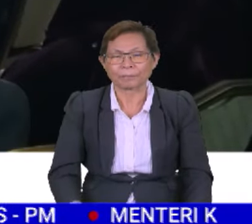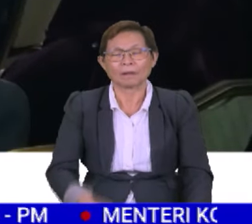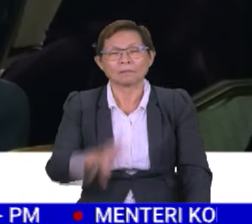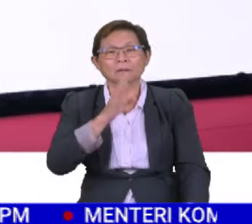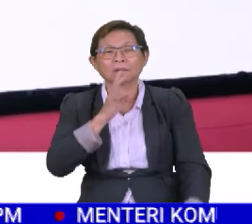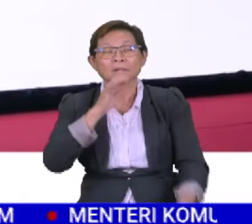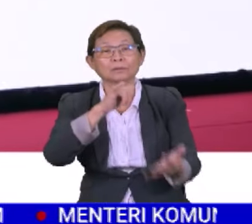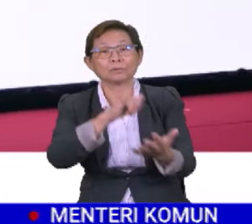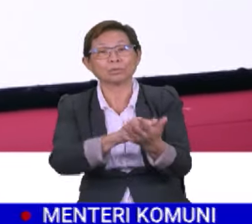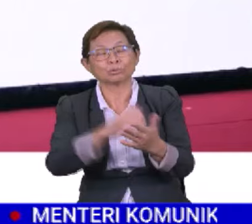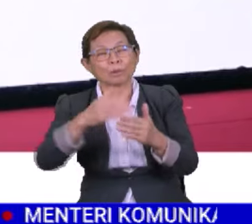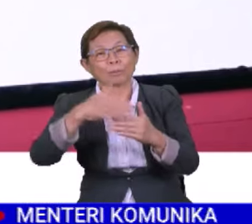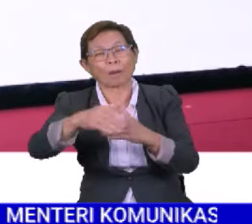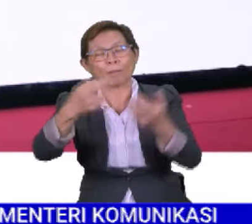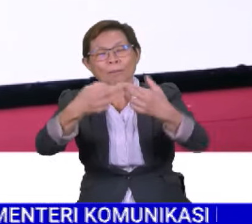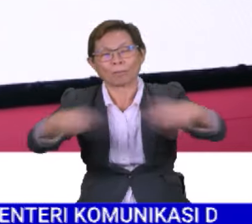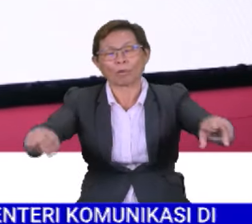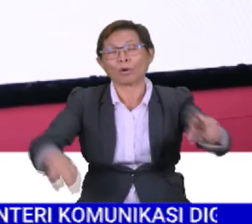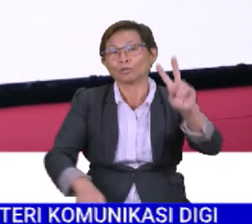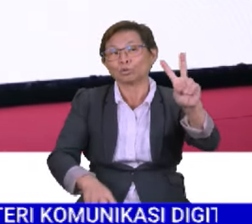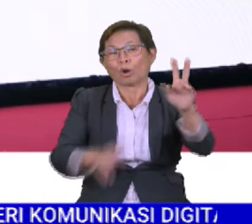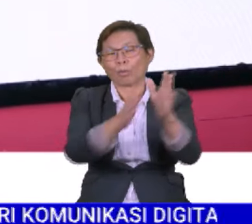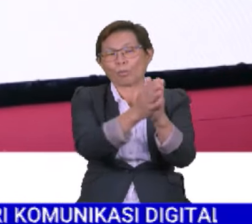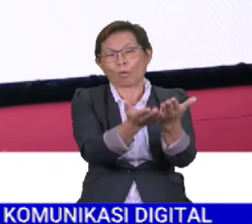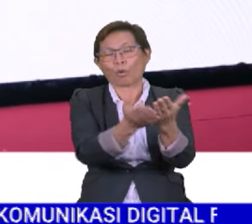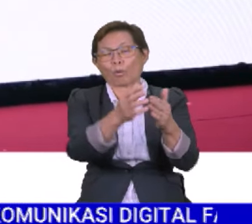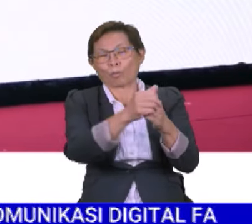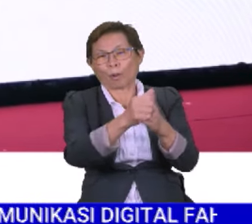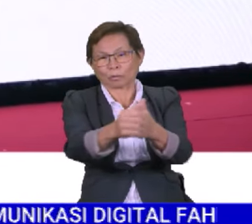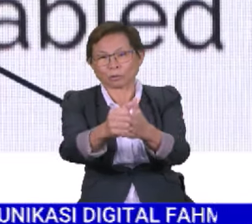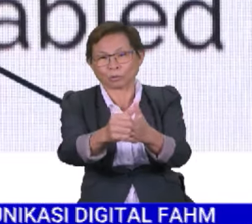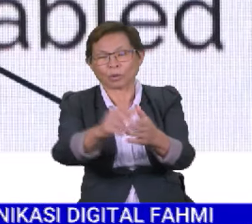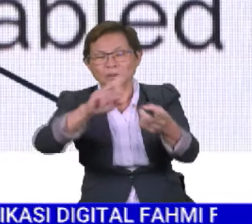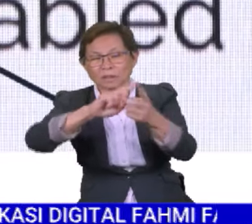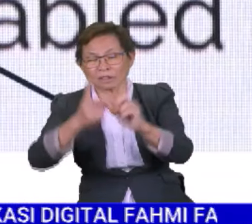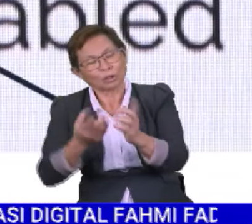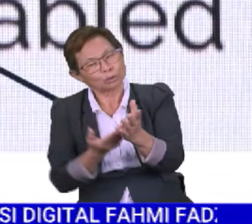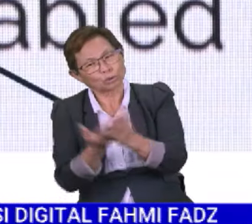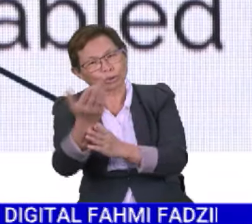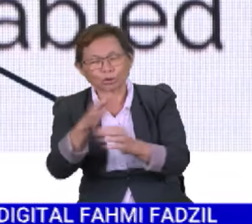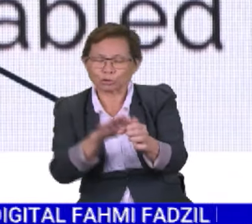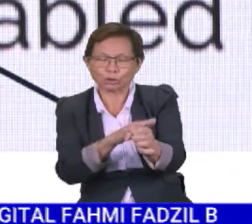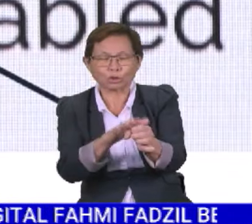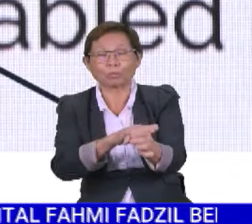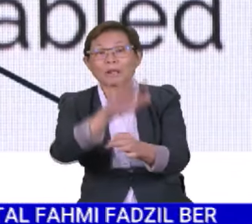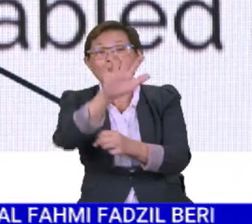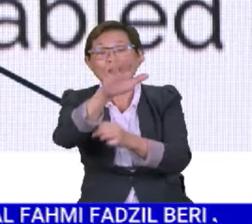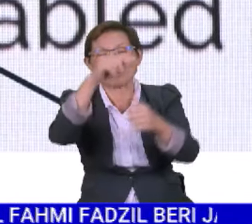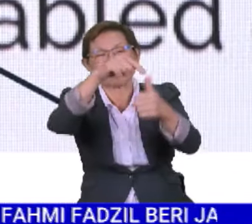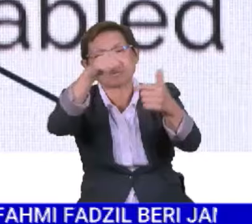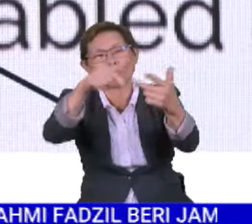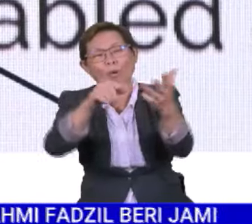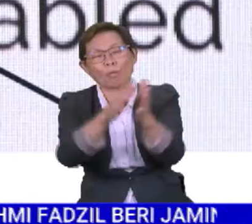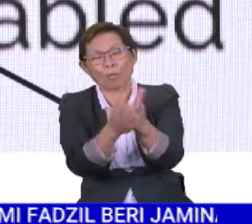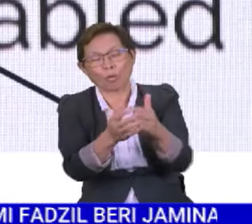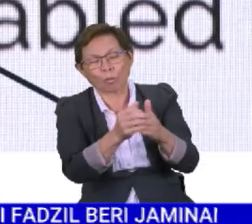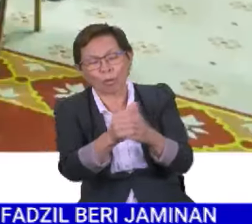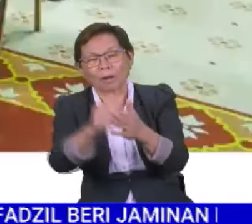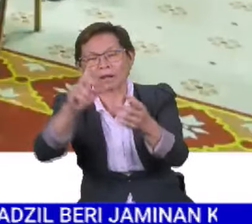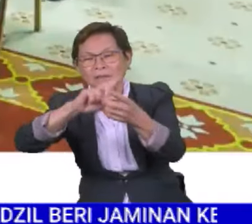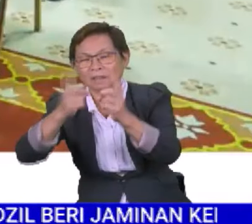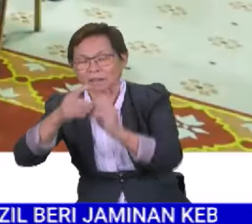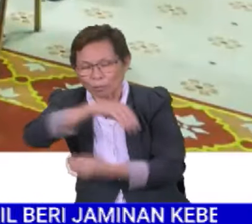Beliau berkata demikian selepas pelancaran dua buku panduan digital yang sekaligus melengkapkan 5 siri buku panduan